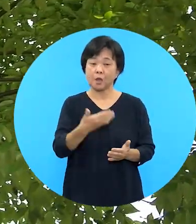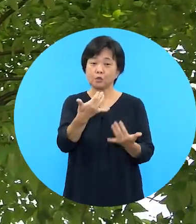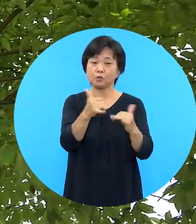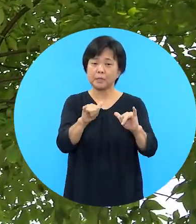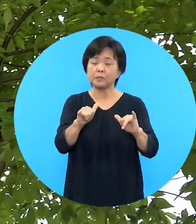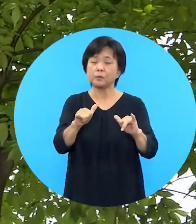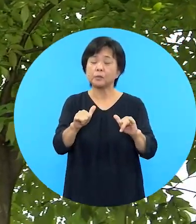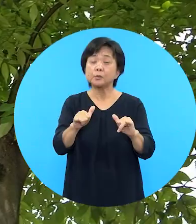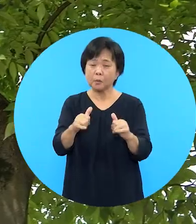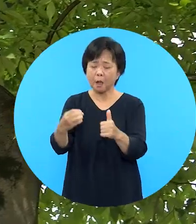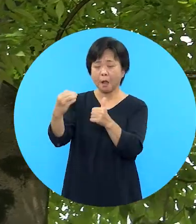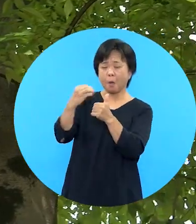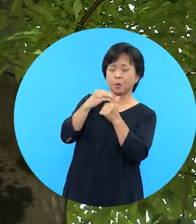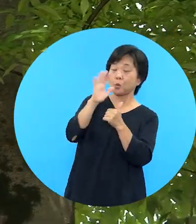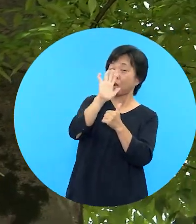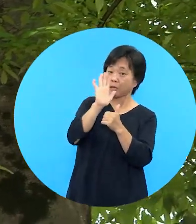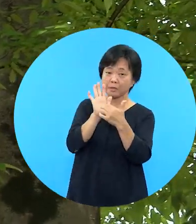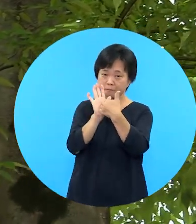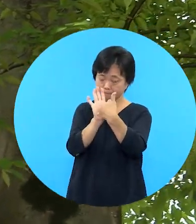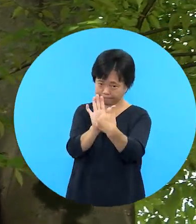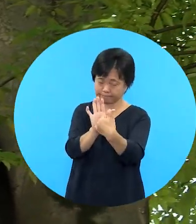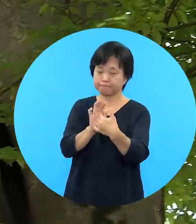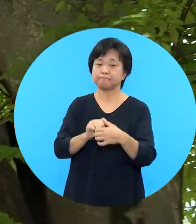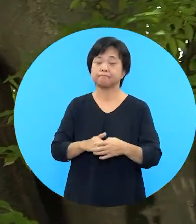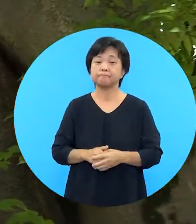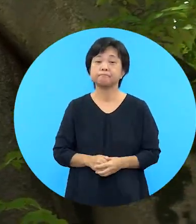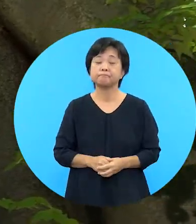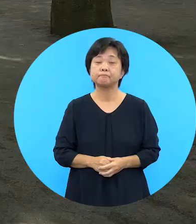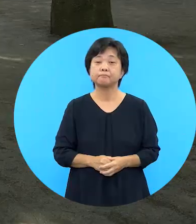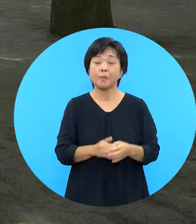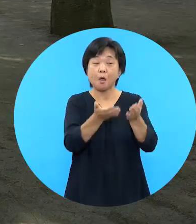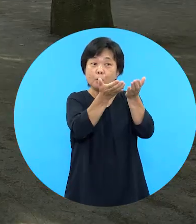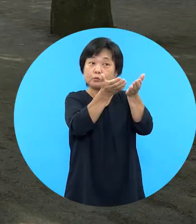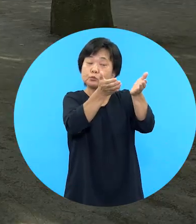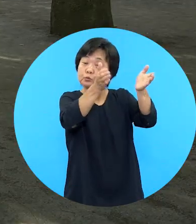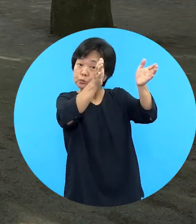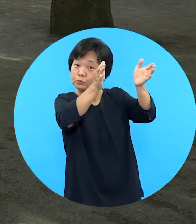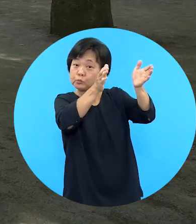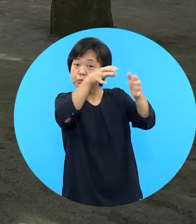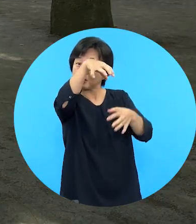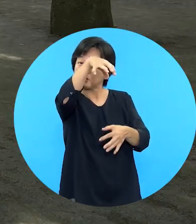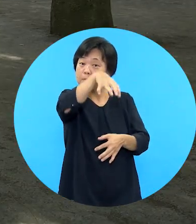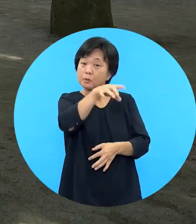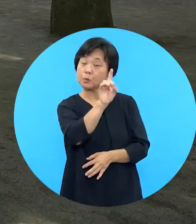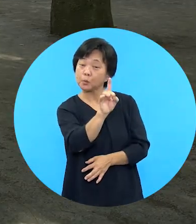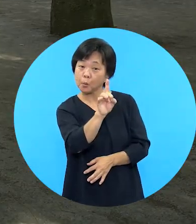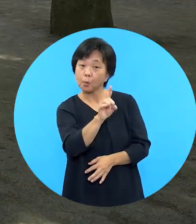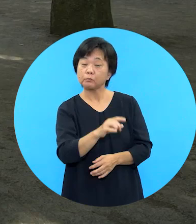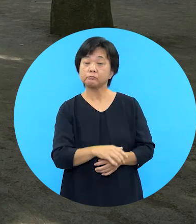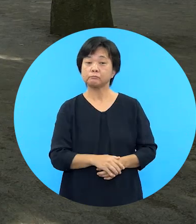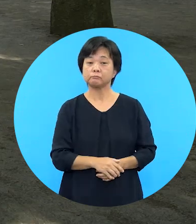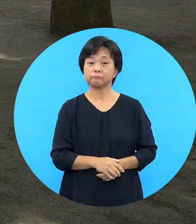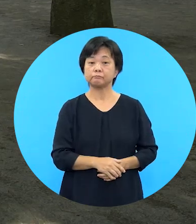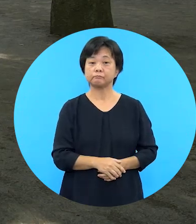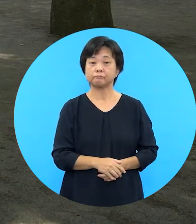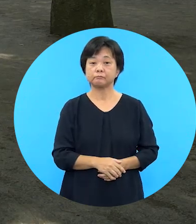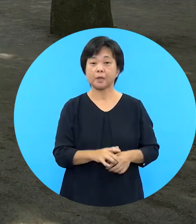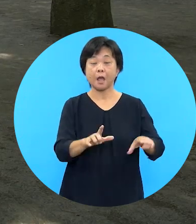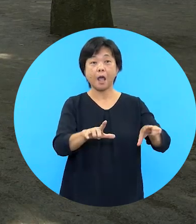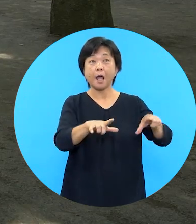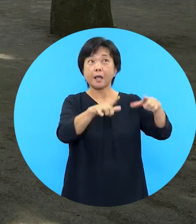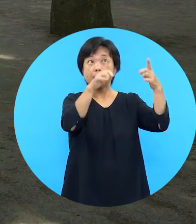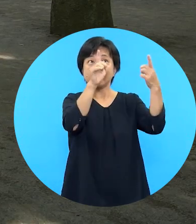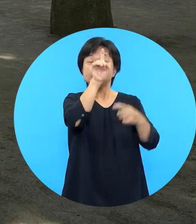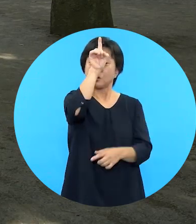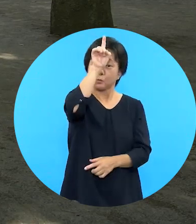ように、私たちも巣の撤去をしております。 カラスの巣はどういったところにできるんですか？ 一番多いところですと、やっぱりこういった